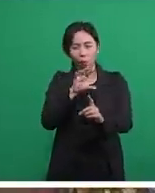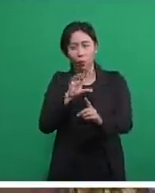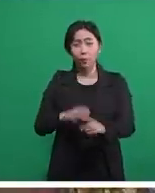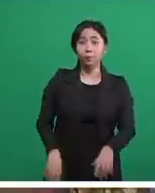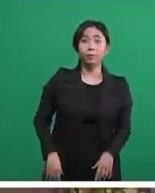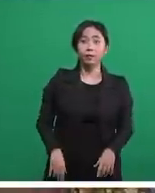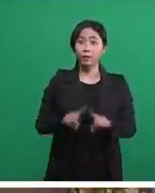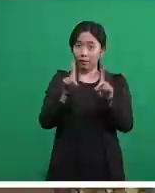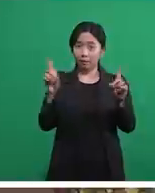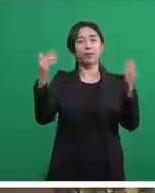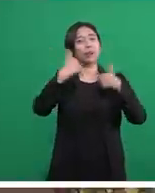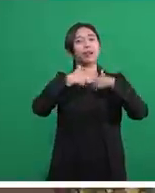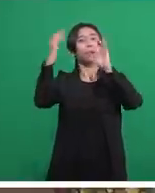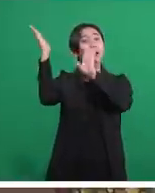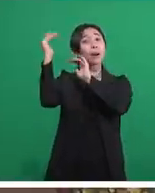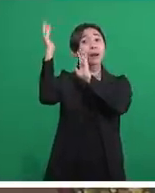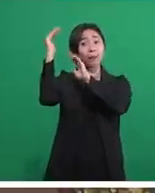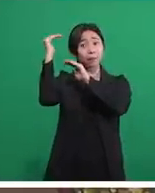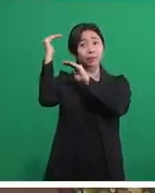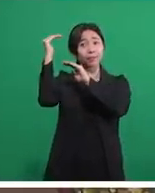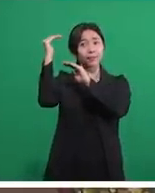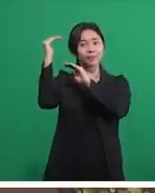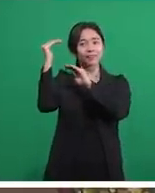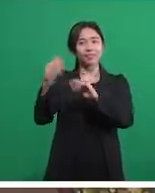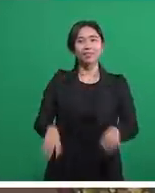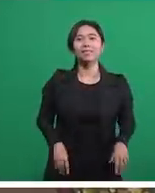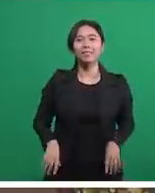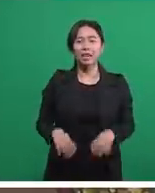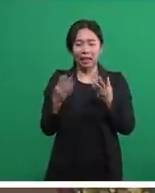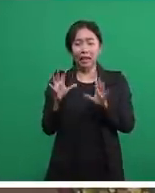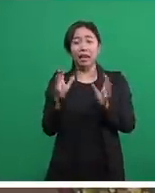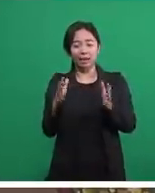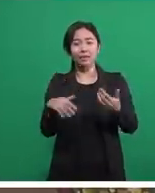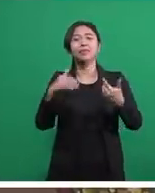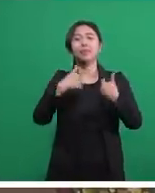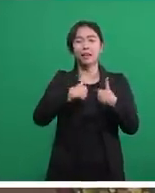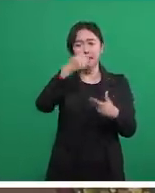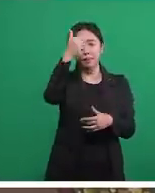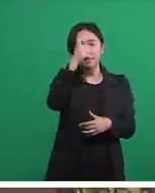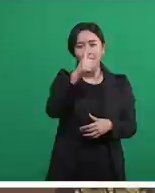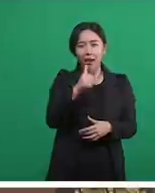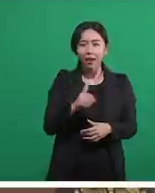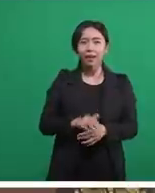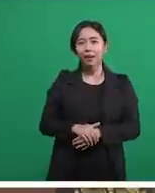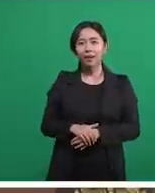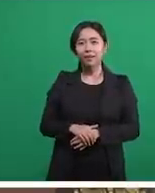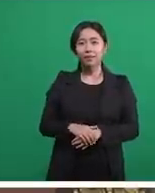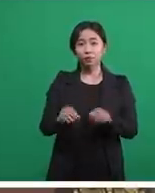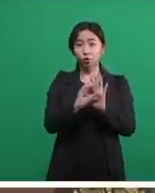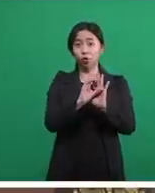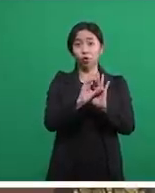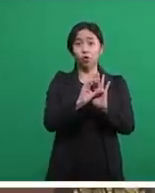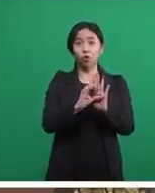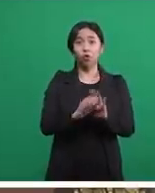Ada pengharapan yang kita dapatkan, tetapi kita juga tidak luput dari penderitaan. Contohnya